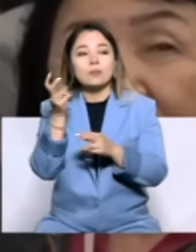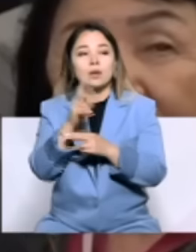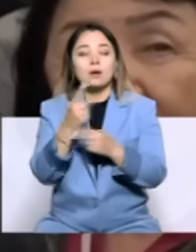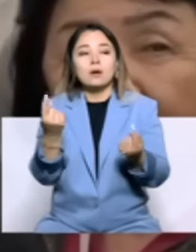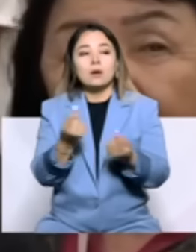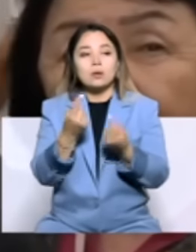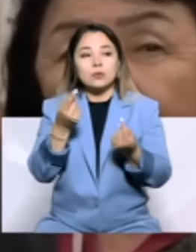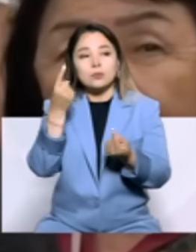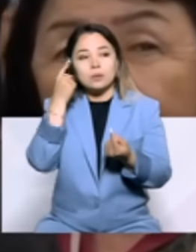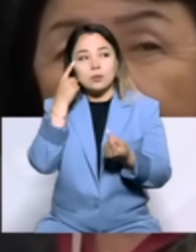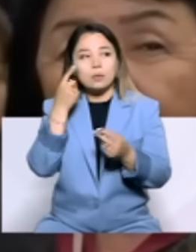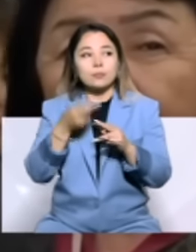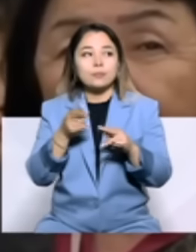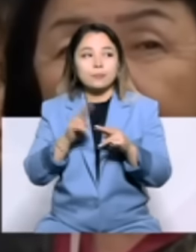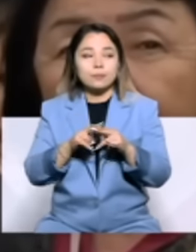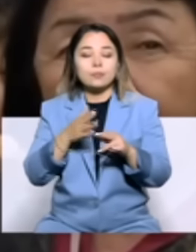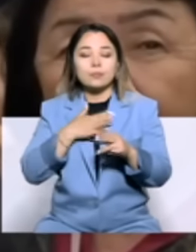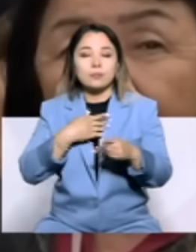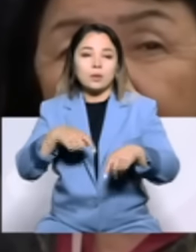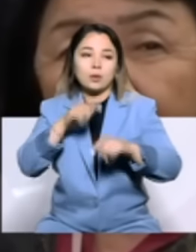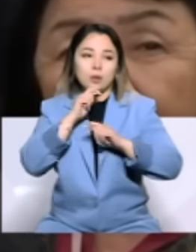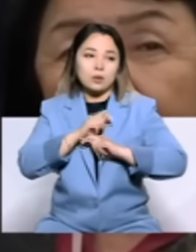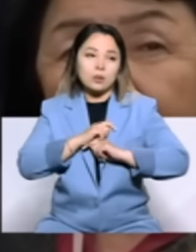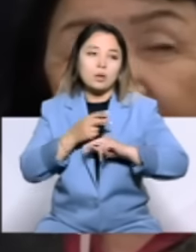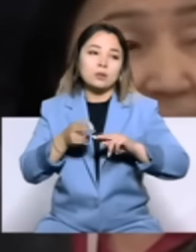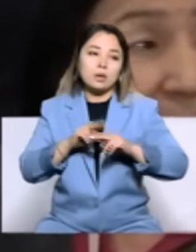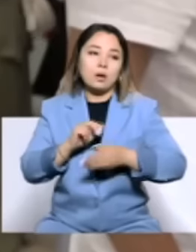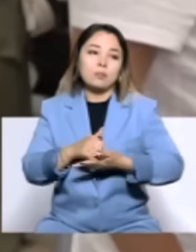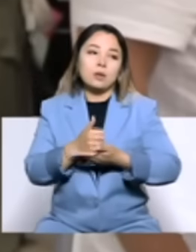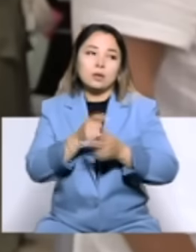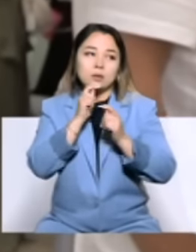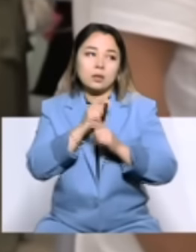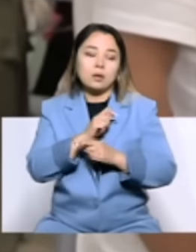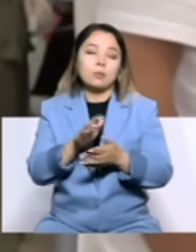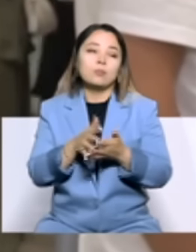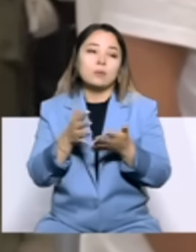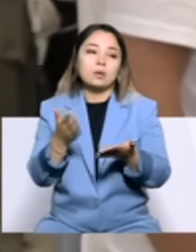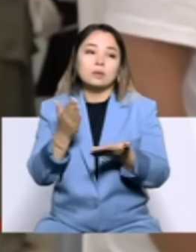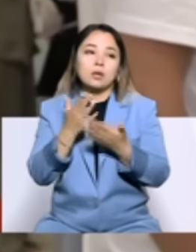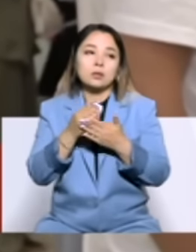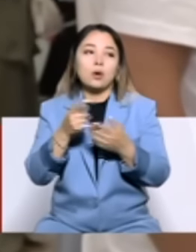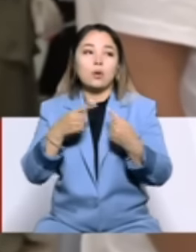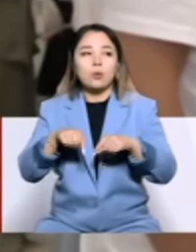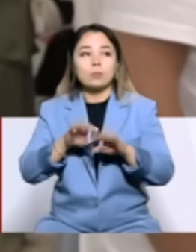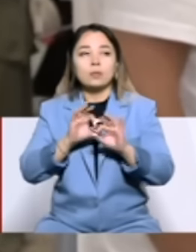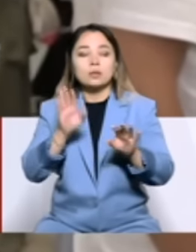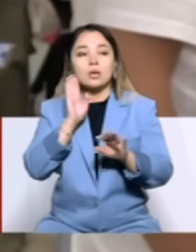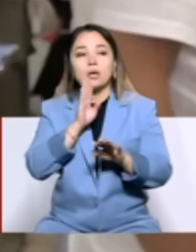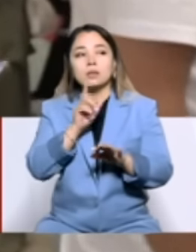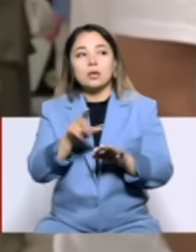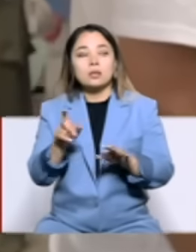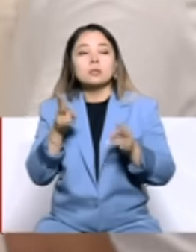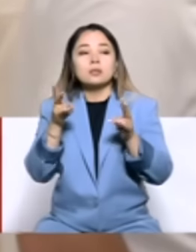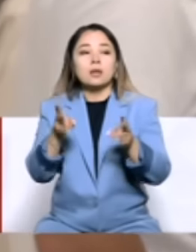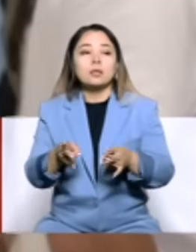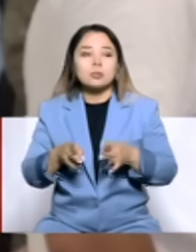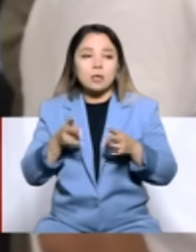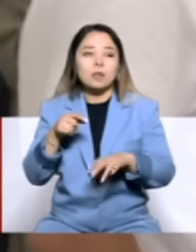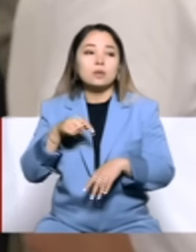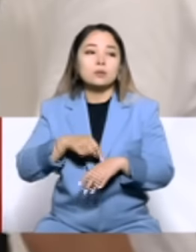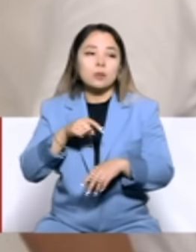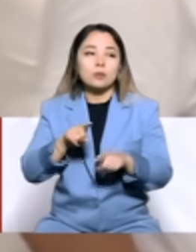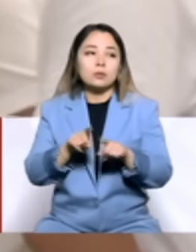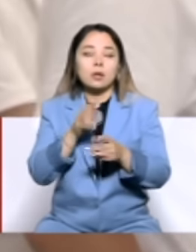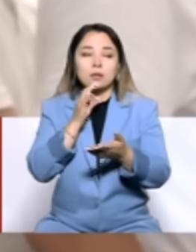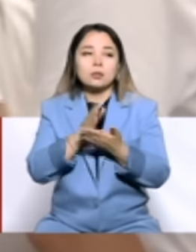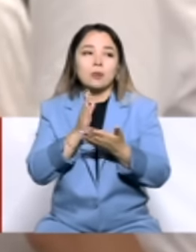негізі. Бірақ маған бұйырыпты бас жүлде. Көбінесе біздің қоғамда айтылып жатады ғой, әйел адамдар нәзік, сезімтал болып